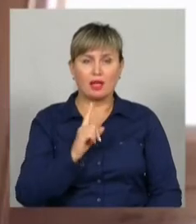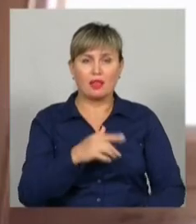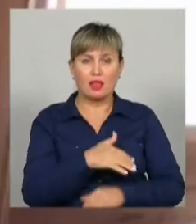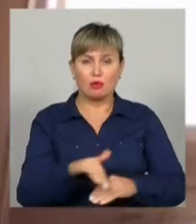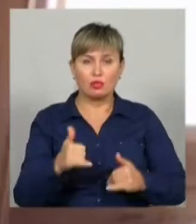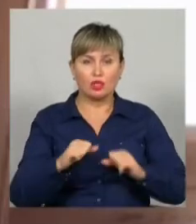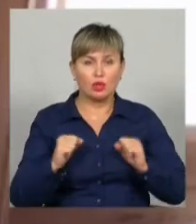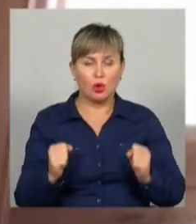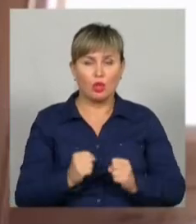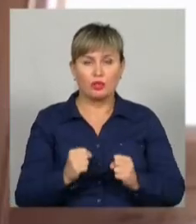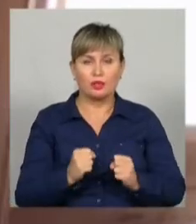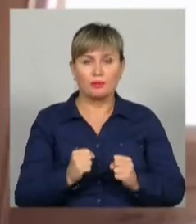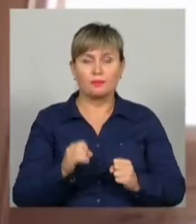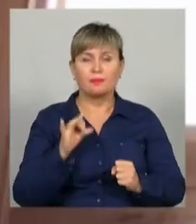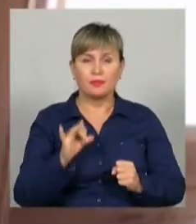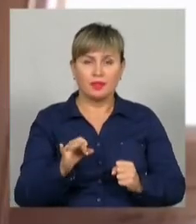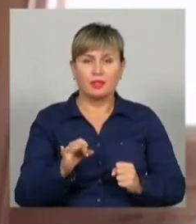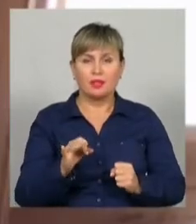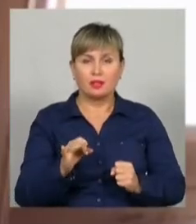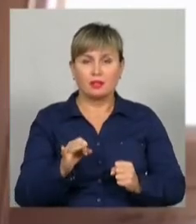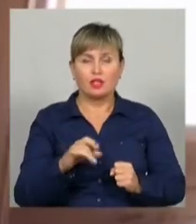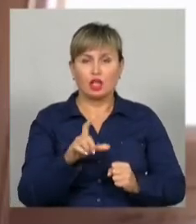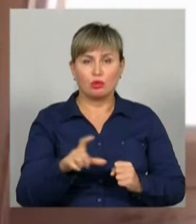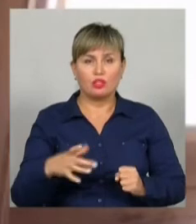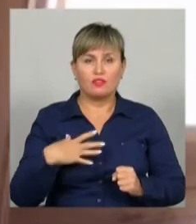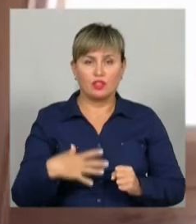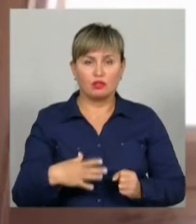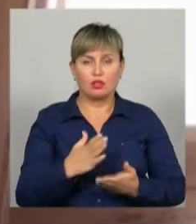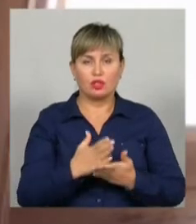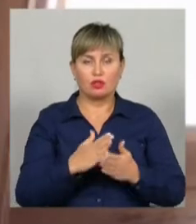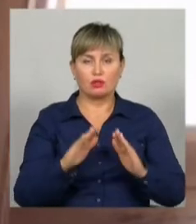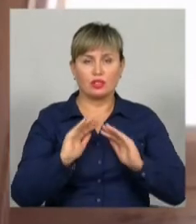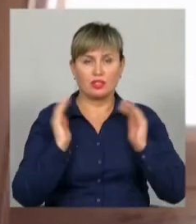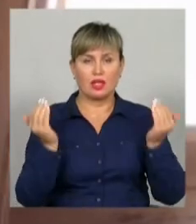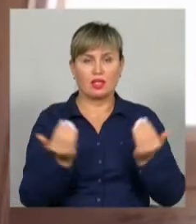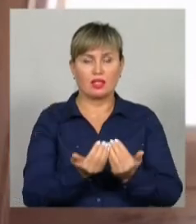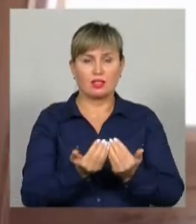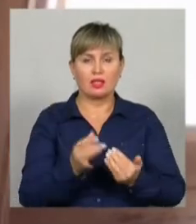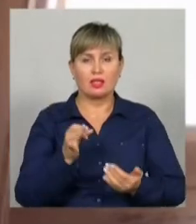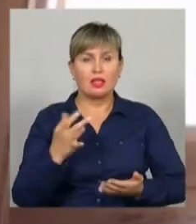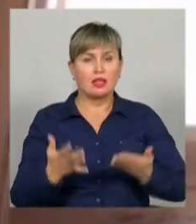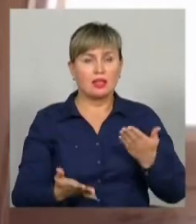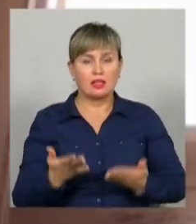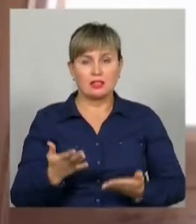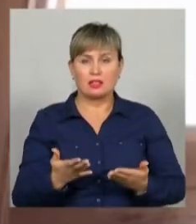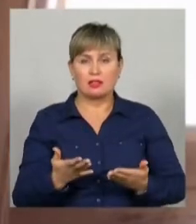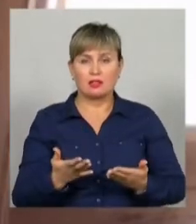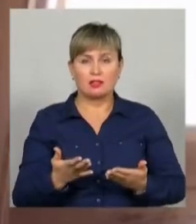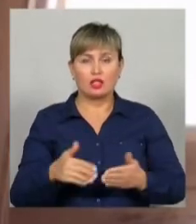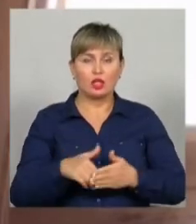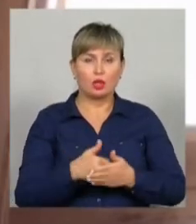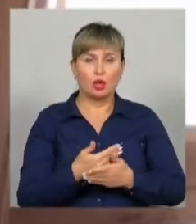холода и, в общем-то, люди вынуждены находиться в закрытых помещениях. И если все-таки новый